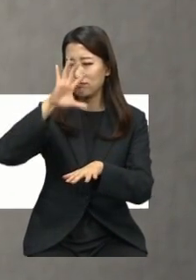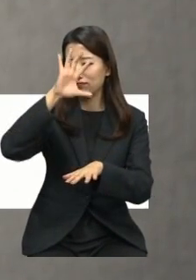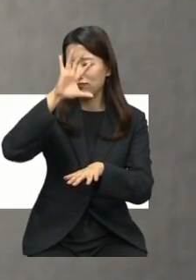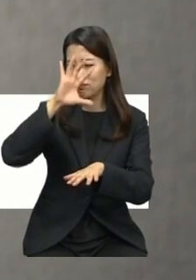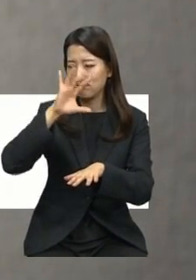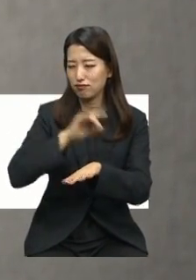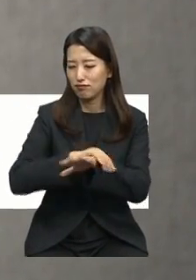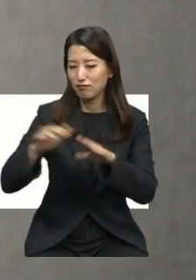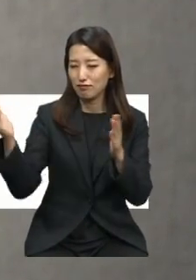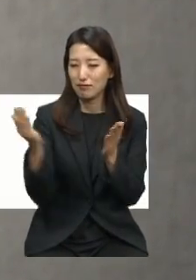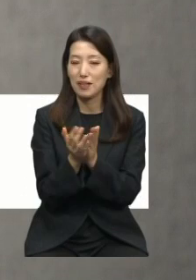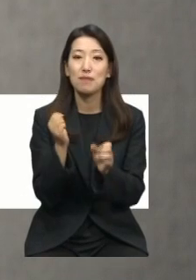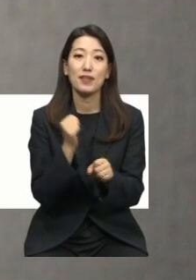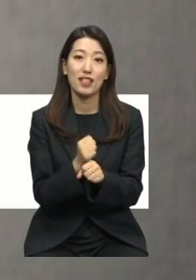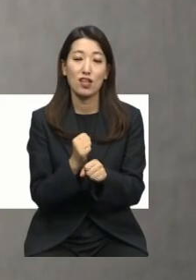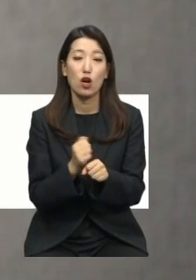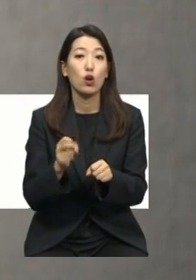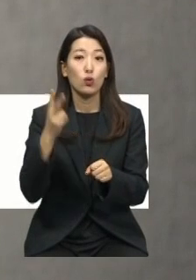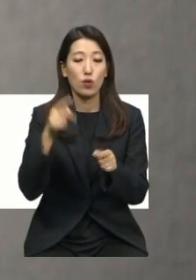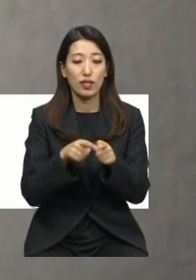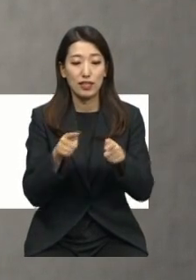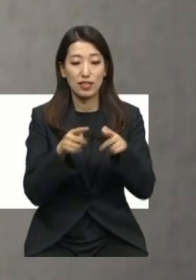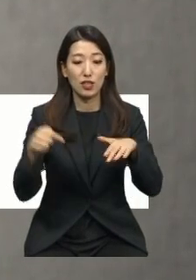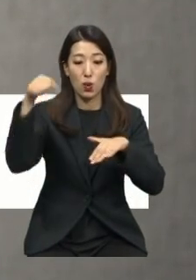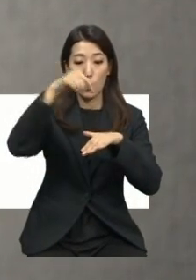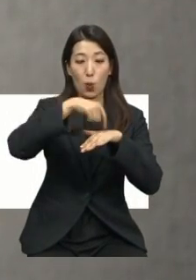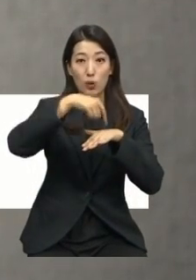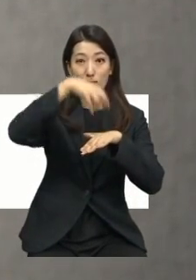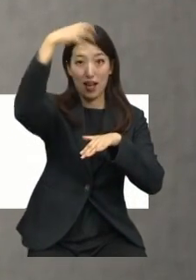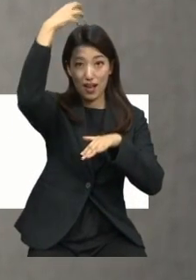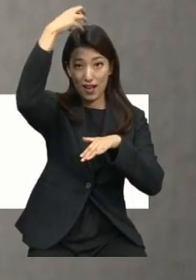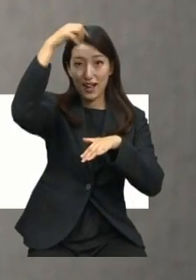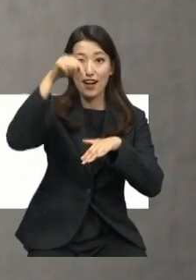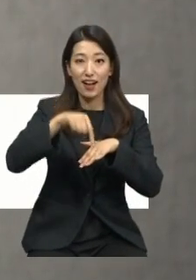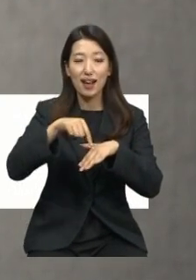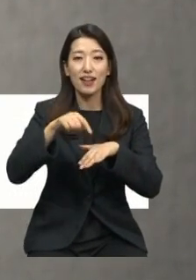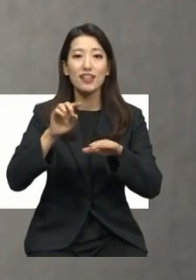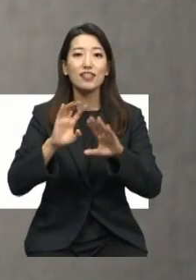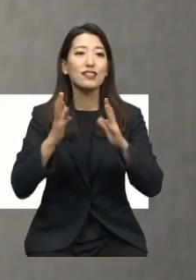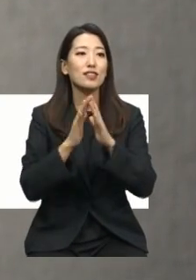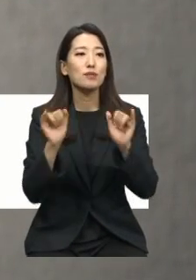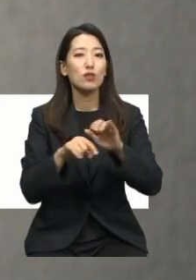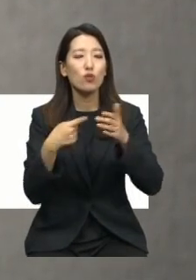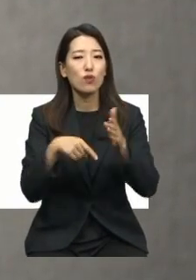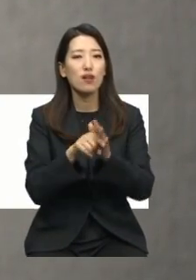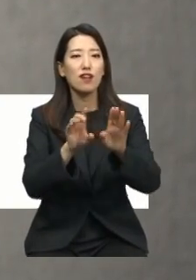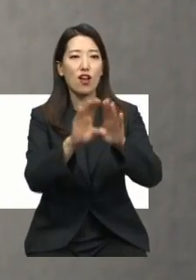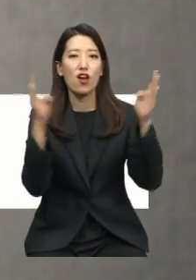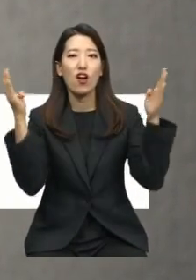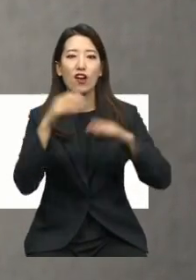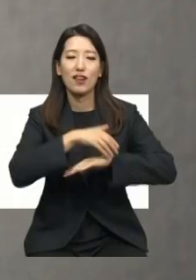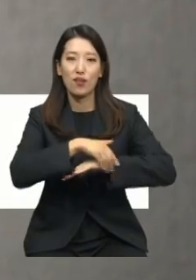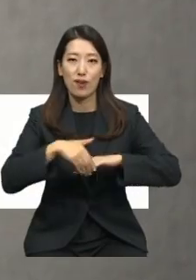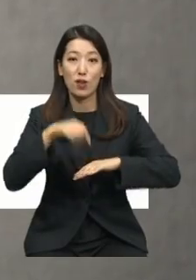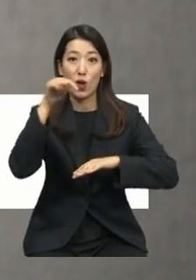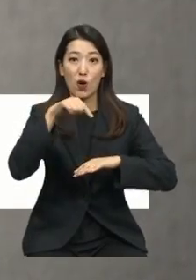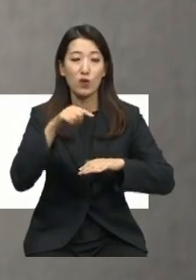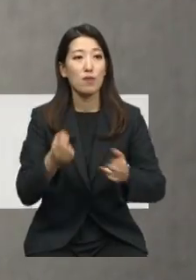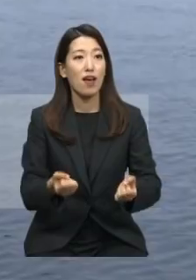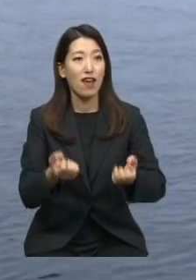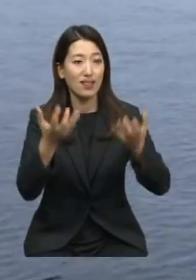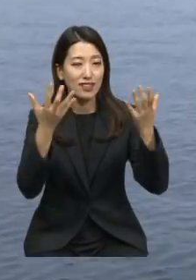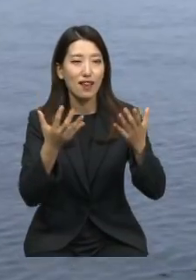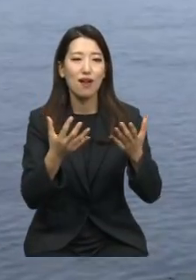특히 이제 두 가지 타입 모두 옥상을 시민에게 개방된 공간으로 제공하도록 디자인 했고요이 공간에서는 다양한 이벤트 개체가